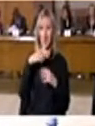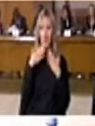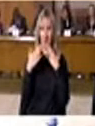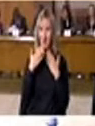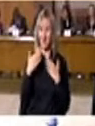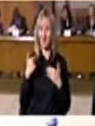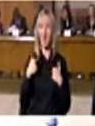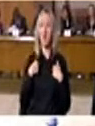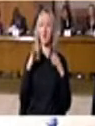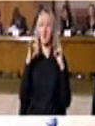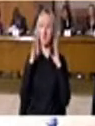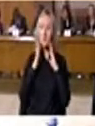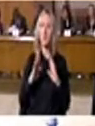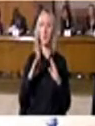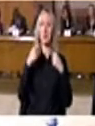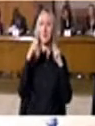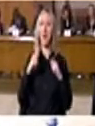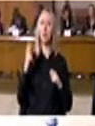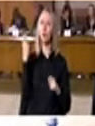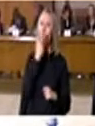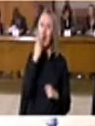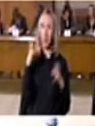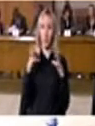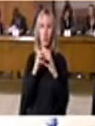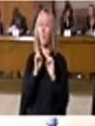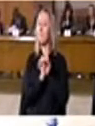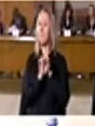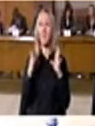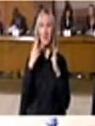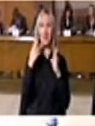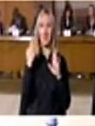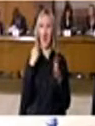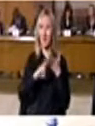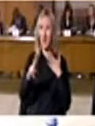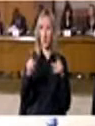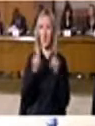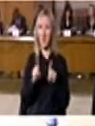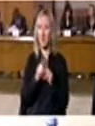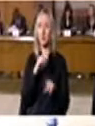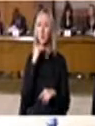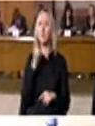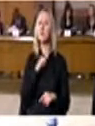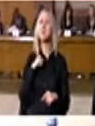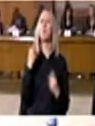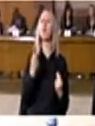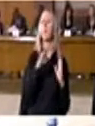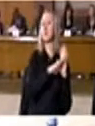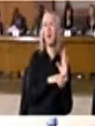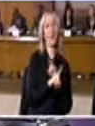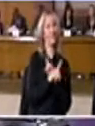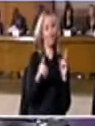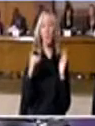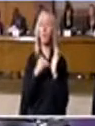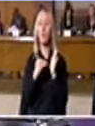da za izgradnju tolerantnijeg društva bez predrasuda i stereotipa nisu dovoljni samo dobri zakoni, već